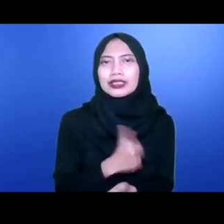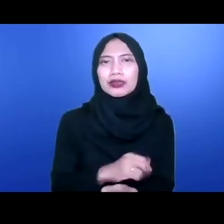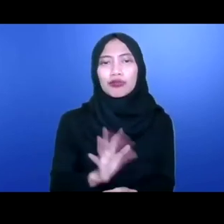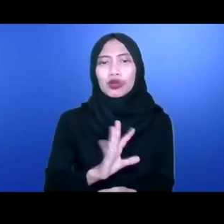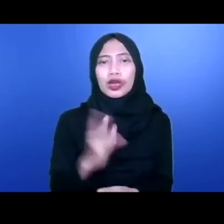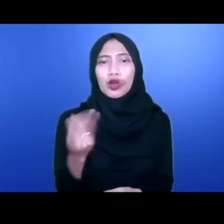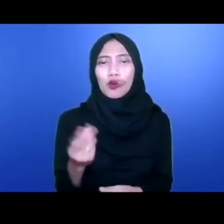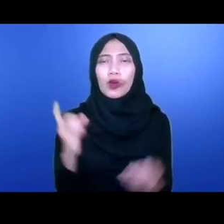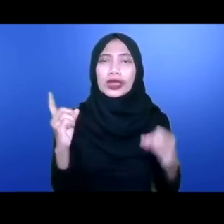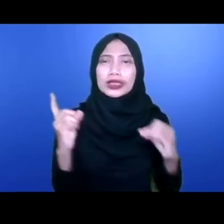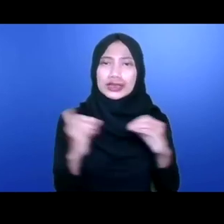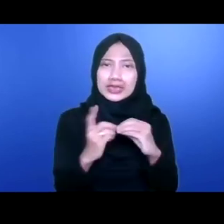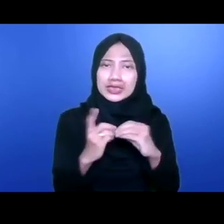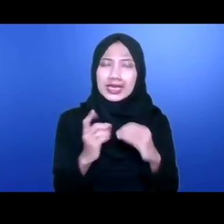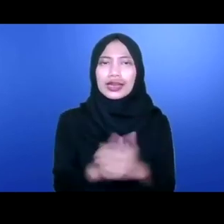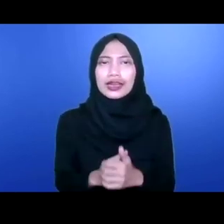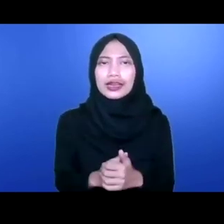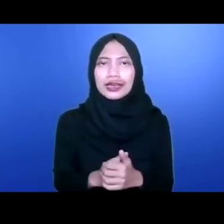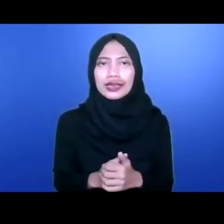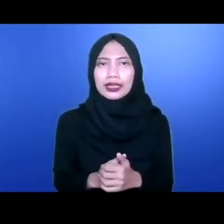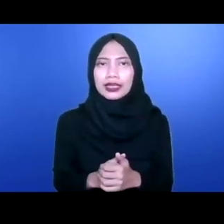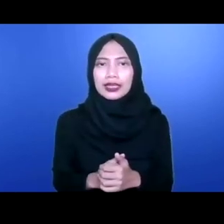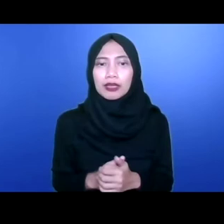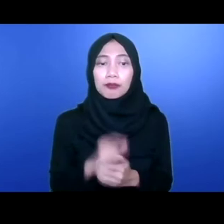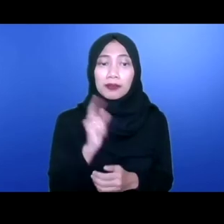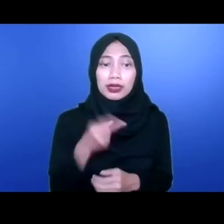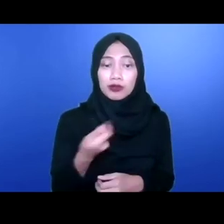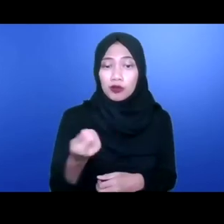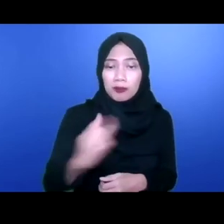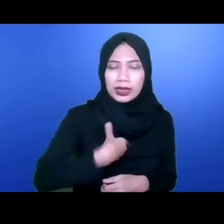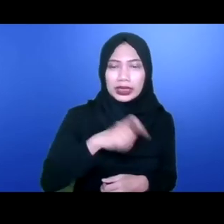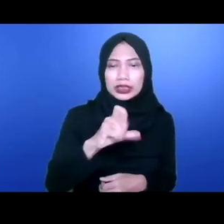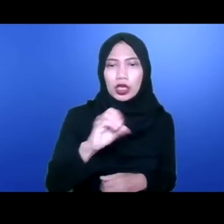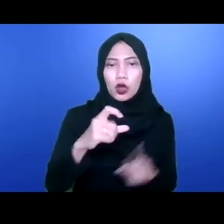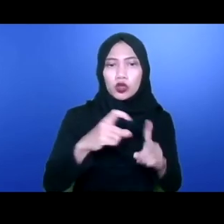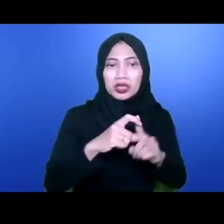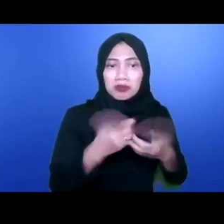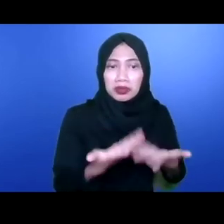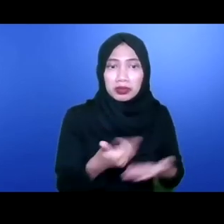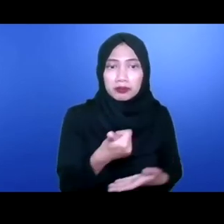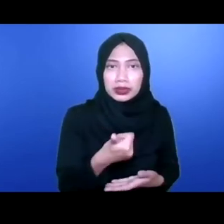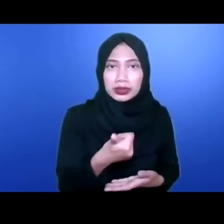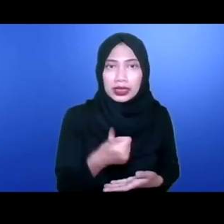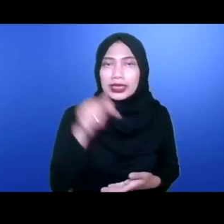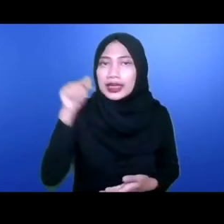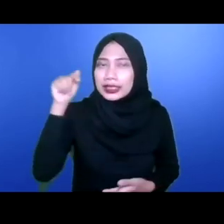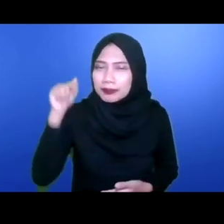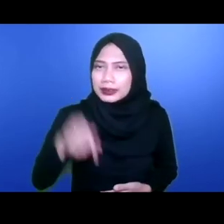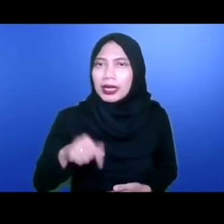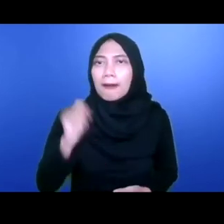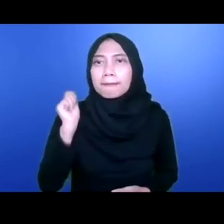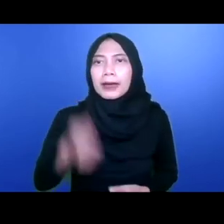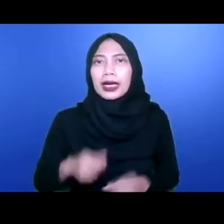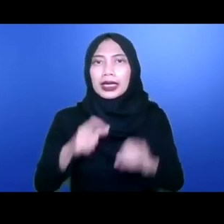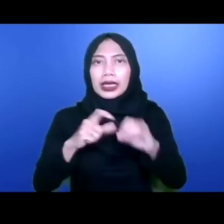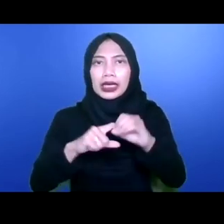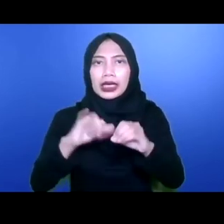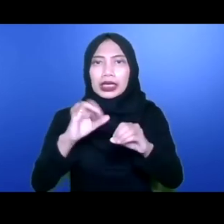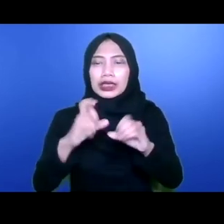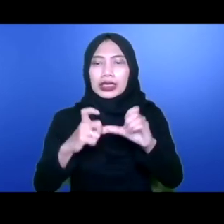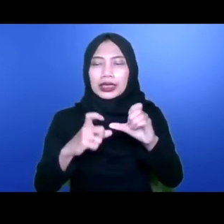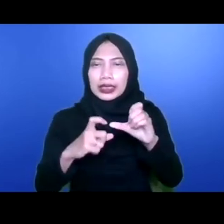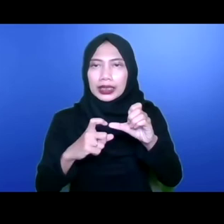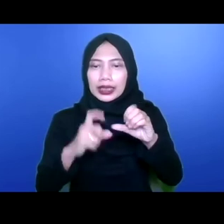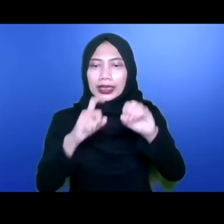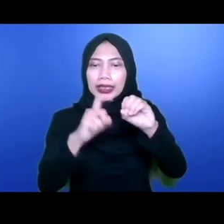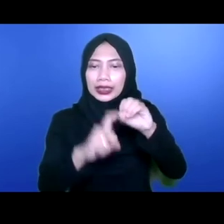yang cash on delivery di e-commerce, kami mulai ajak ngerubah jadi Kris on delivery. Kenapa? Higienis.